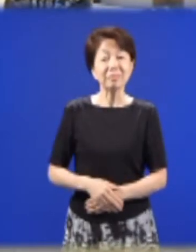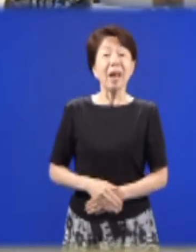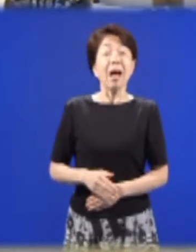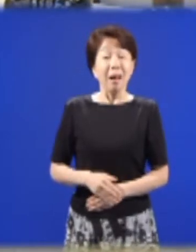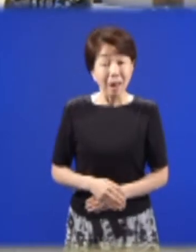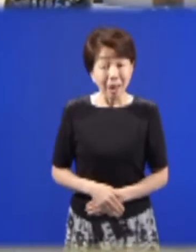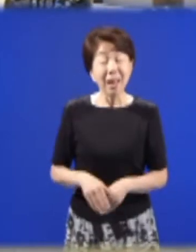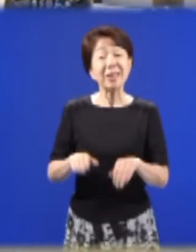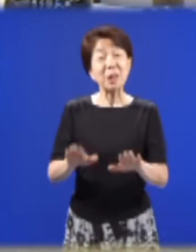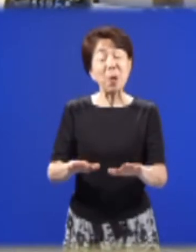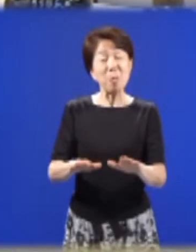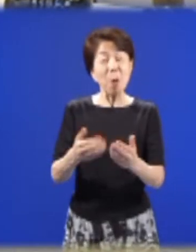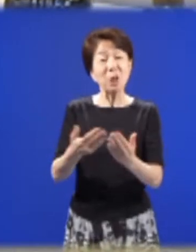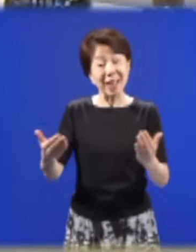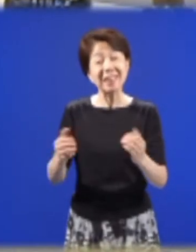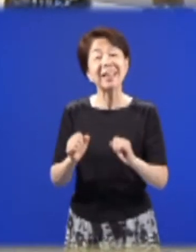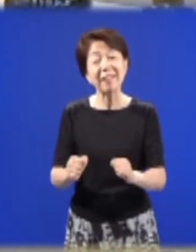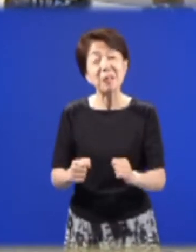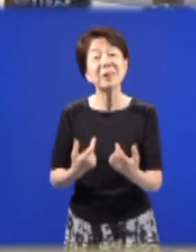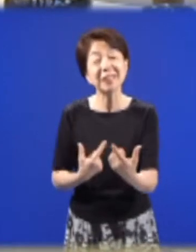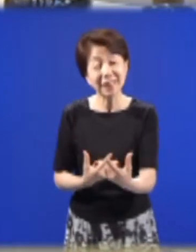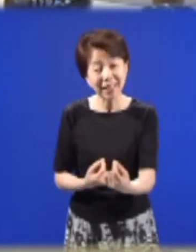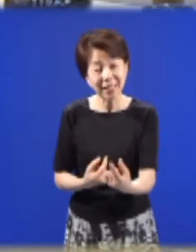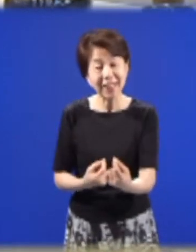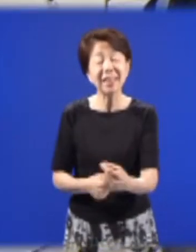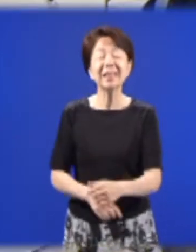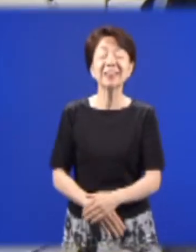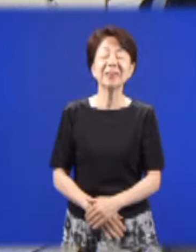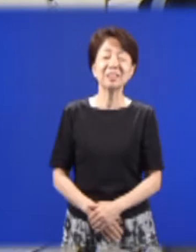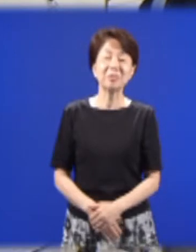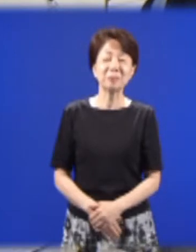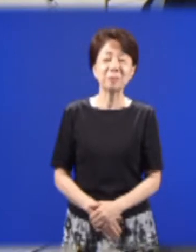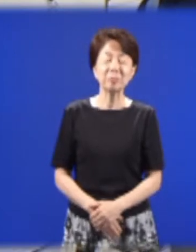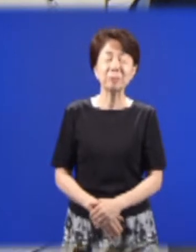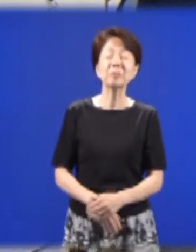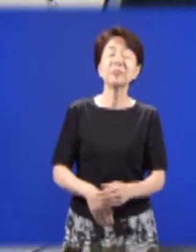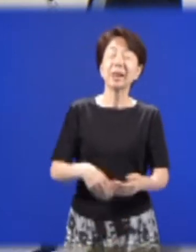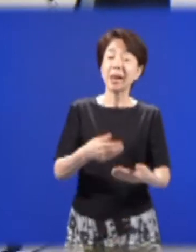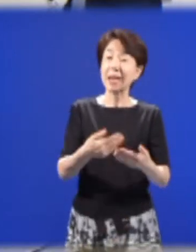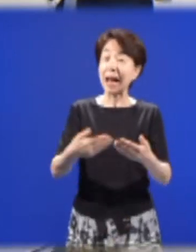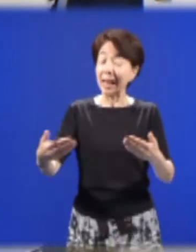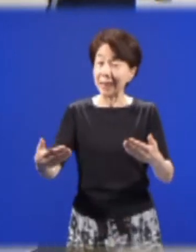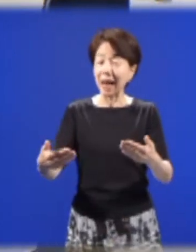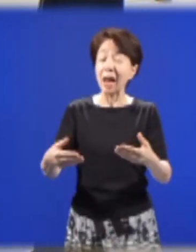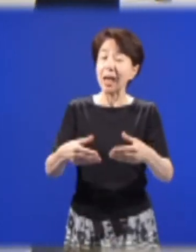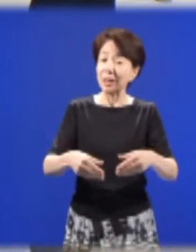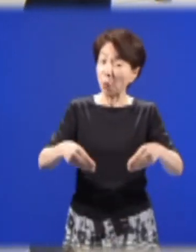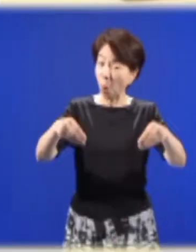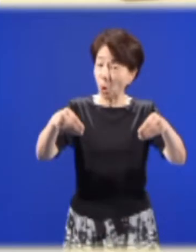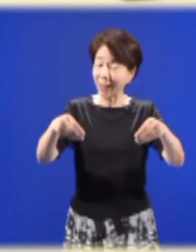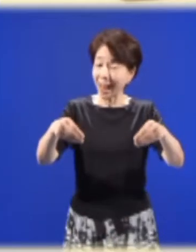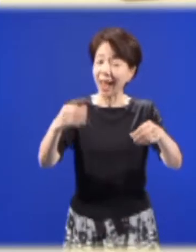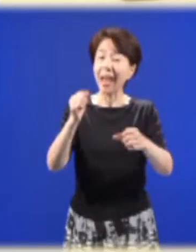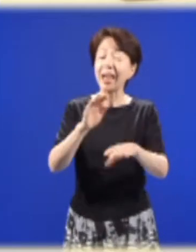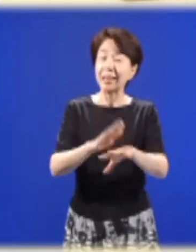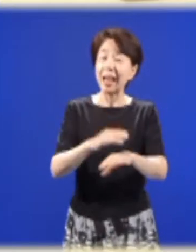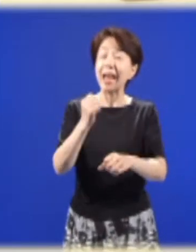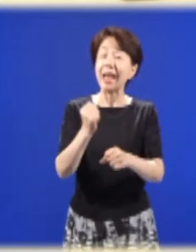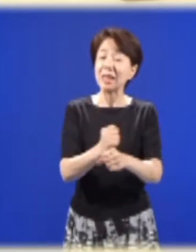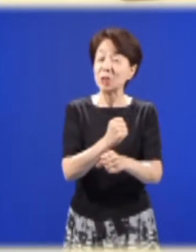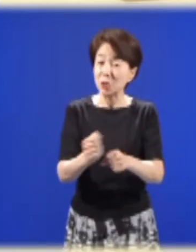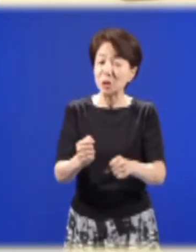あ、今日も展示が行われていますね。絵画や陶芸、手作りの作品